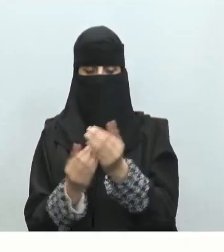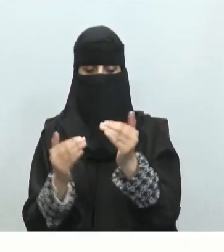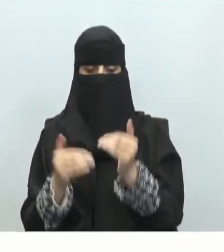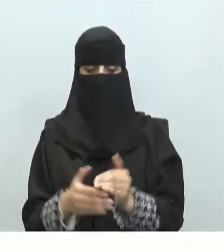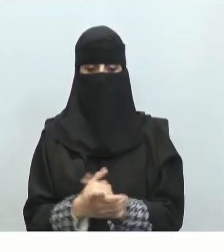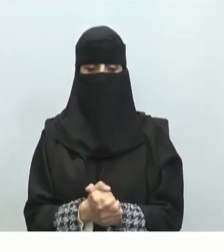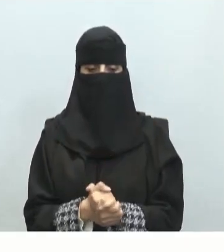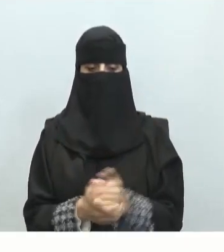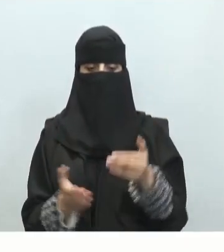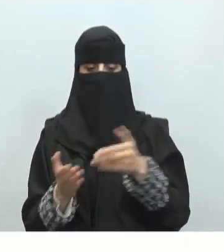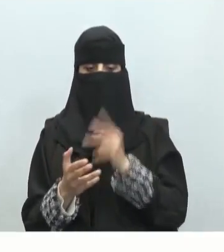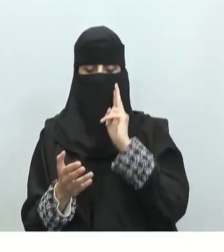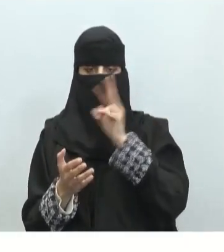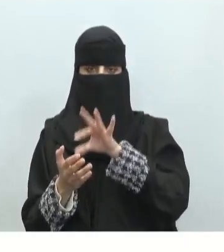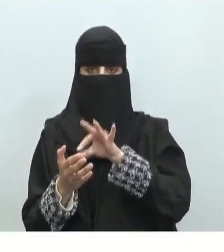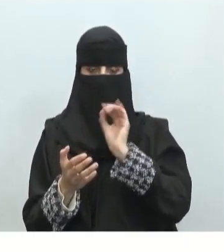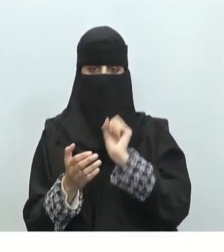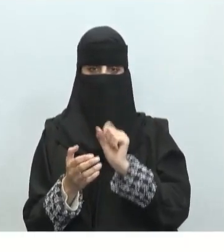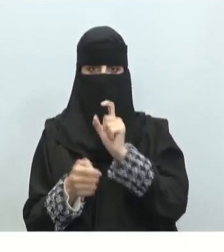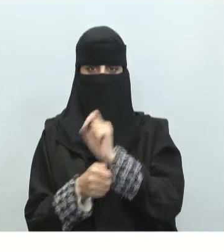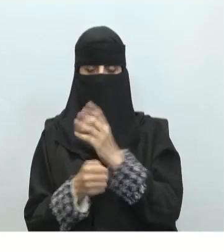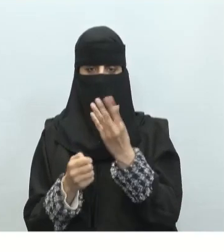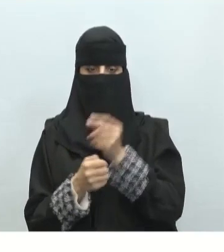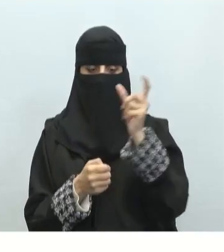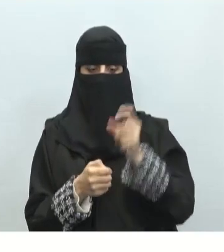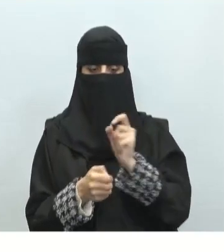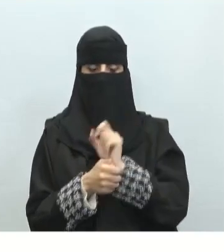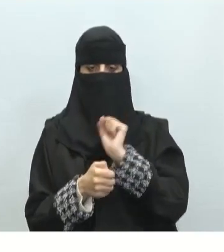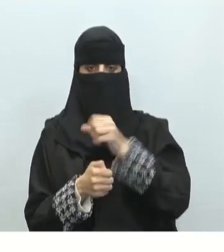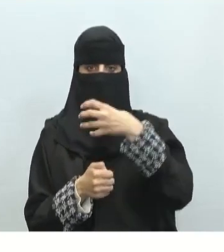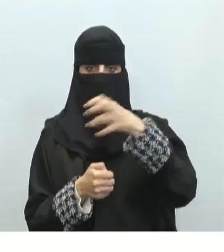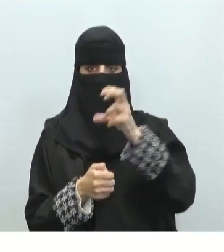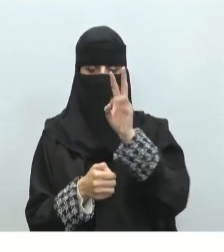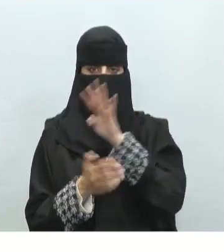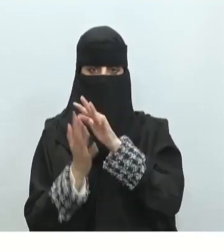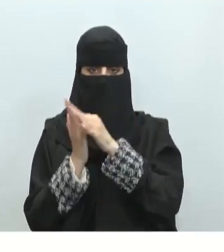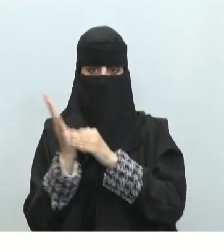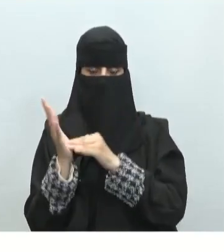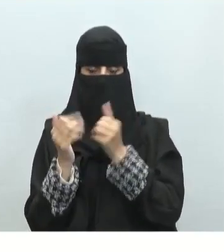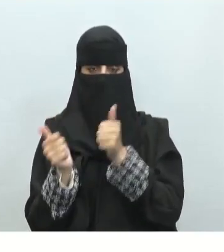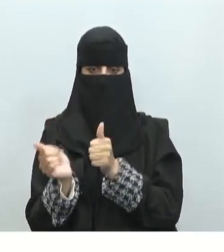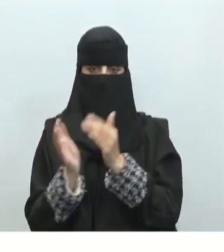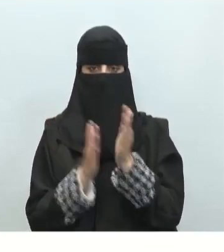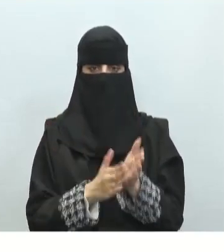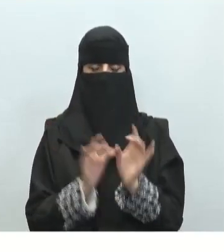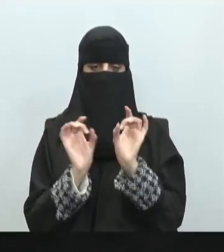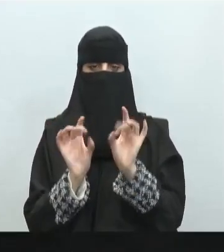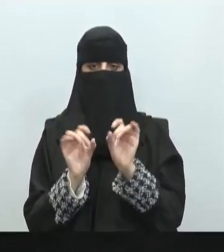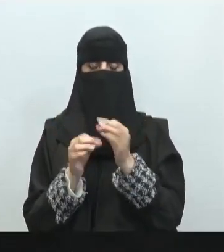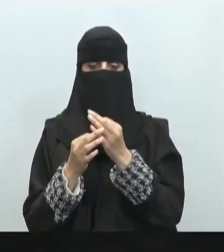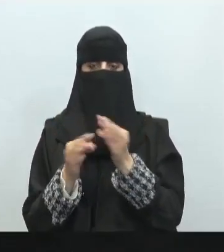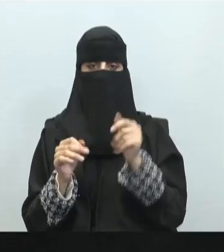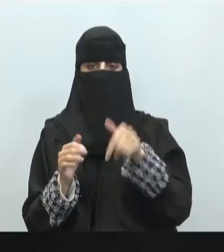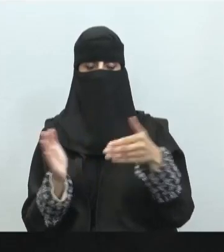للافعال اخيرا استخرجنا الفعل والفاعل من فقره معروضه بارك الله فيكم